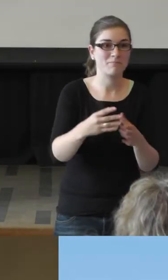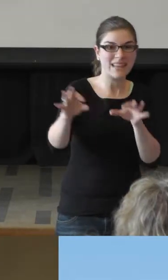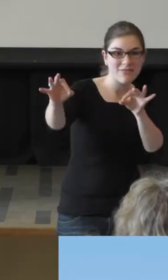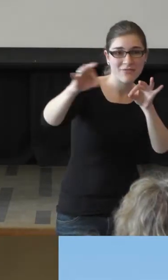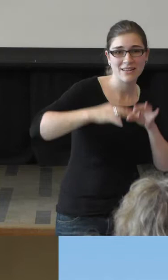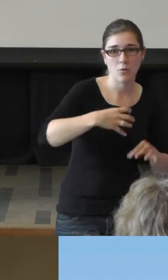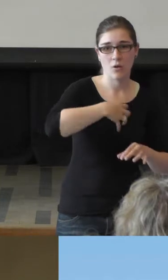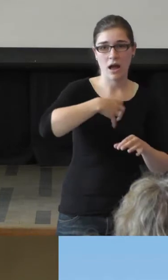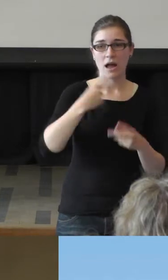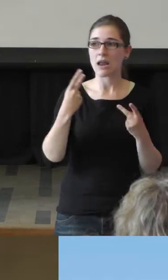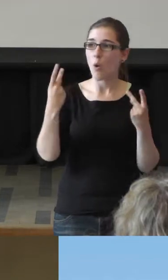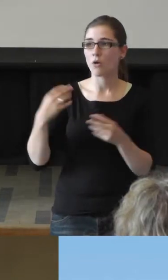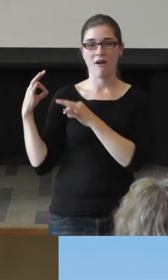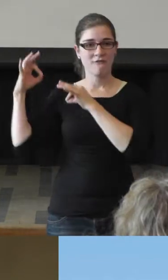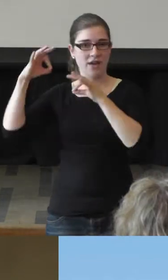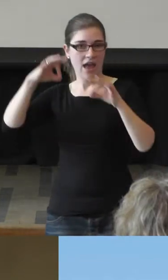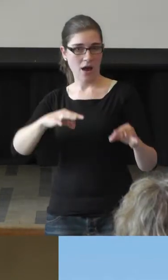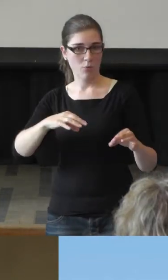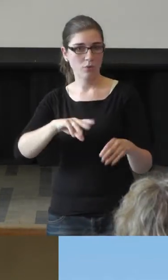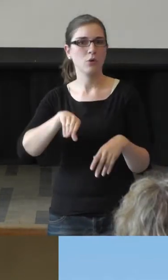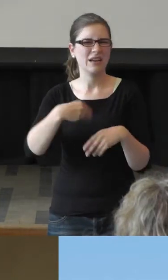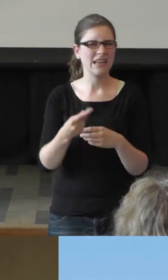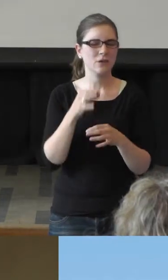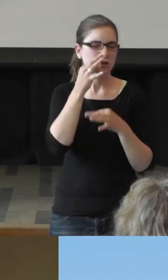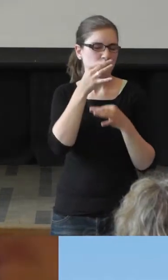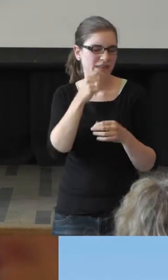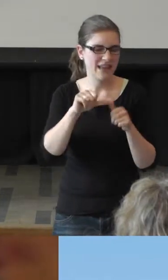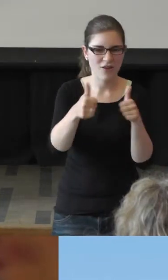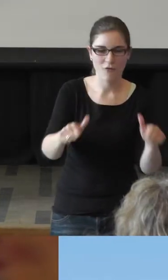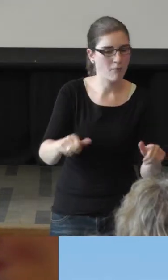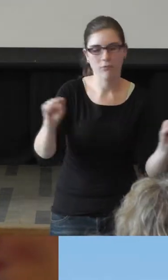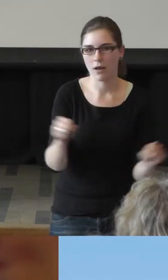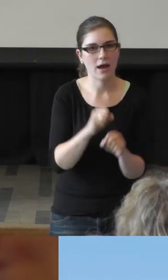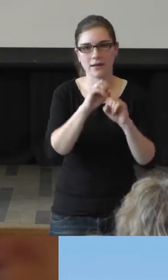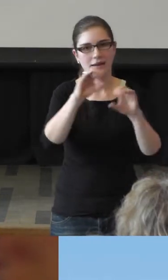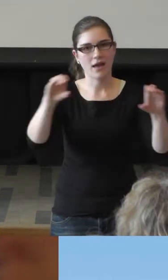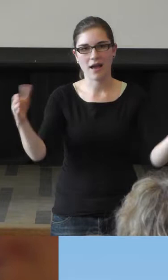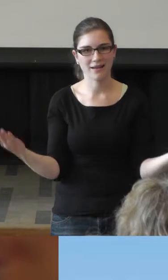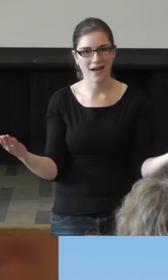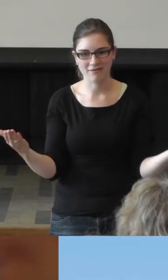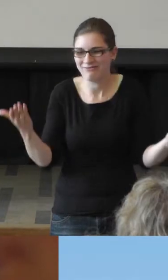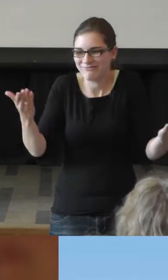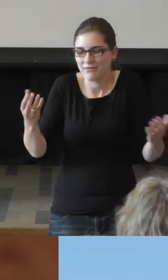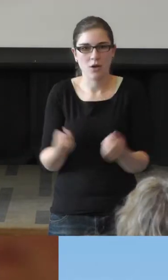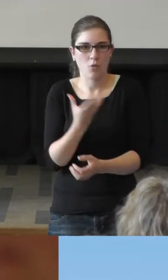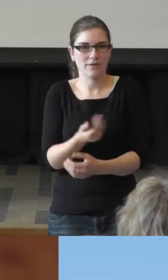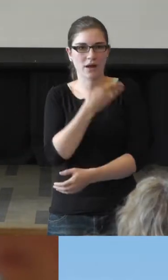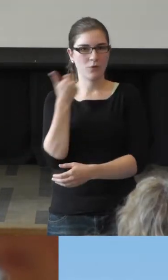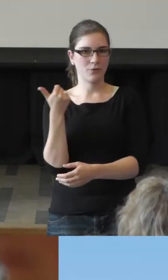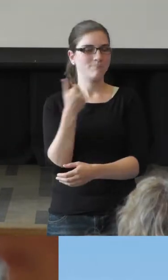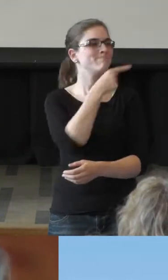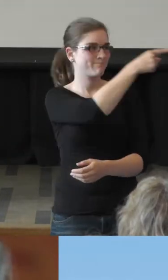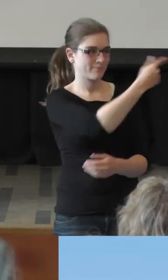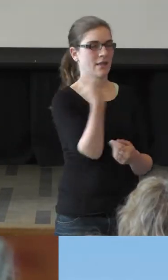vererbbare Erkrankheiten. Und es gibt ein paar Formen, die man gar nicht erklären kann, deswegen heißen die idiopathisch. Also keiner hat die Ursache gefunden, wie die Frau Müller eben schon